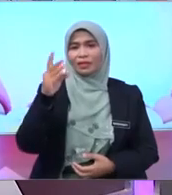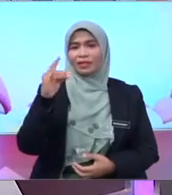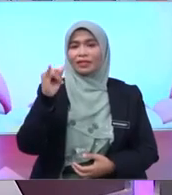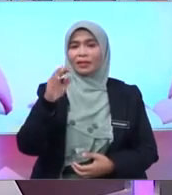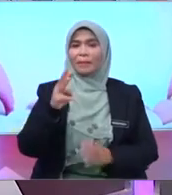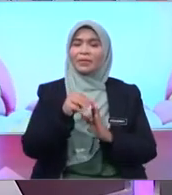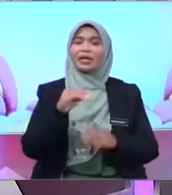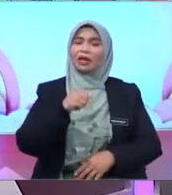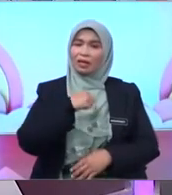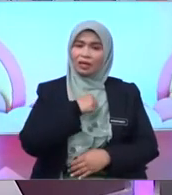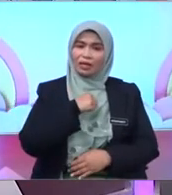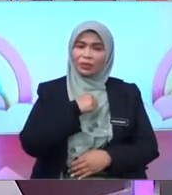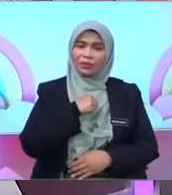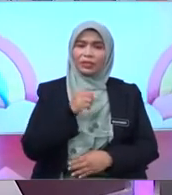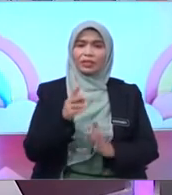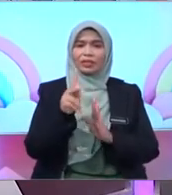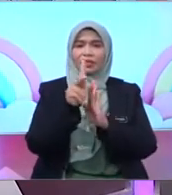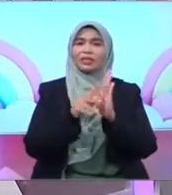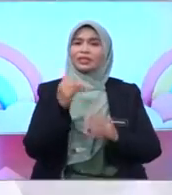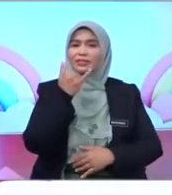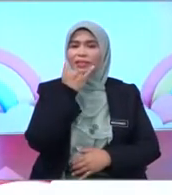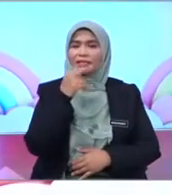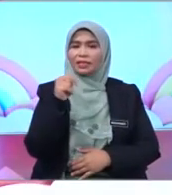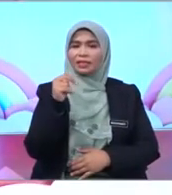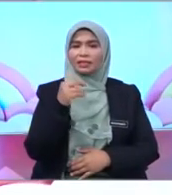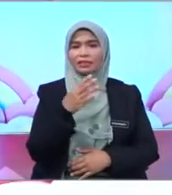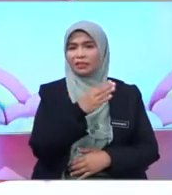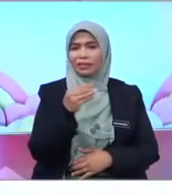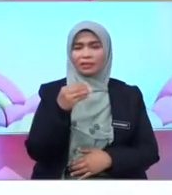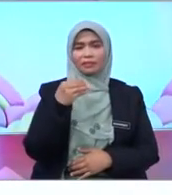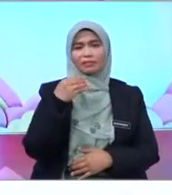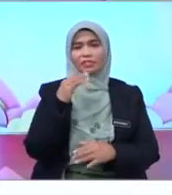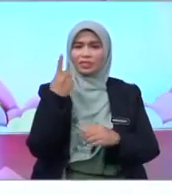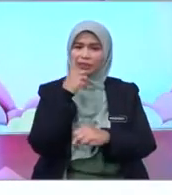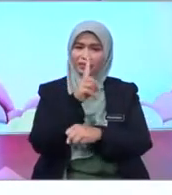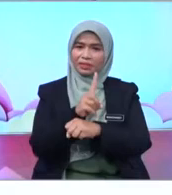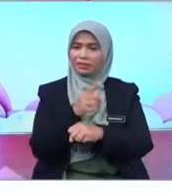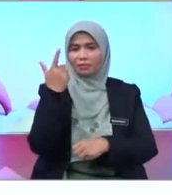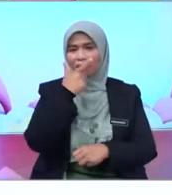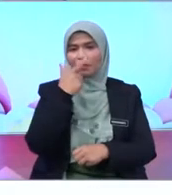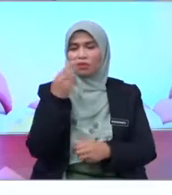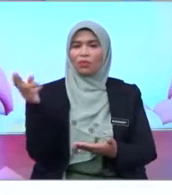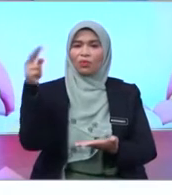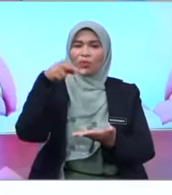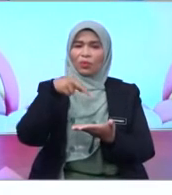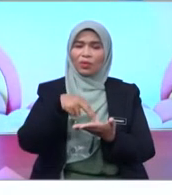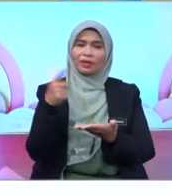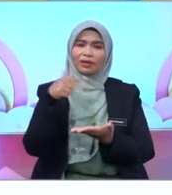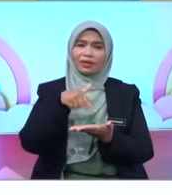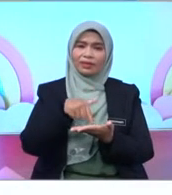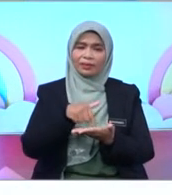mengakui kekhilafannya dan berjanji tidak mengulanginya lagi ginilah tingkah laku